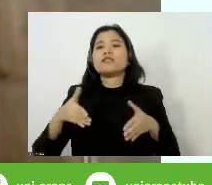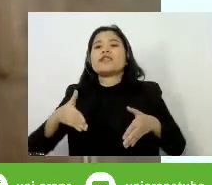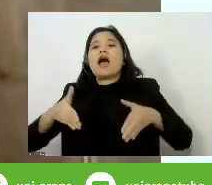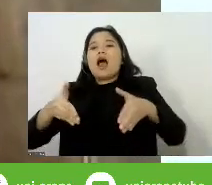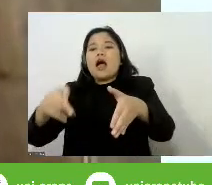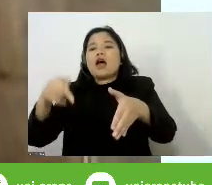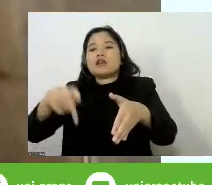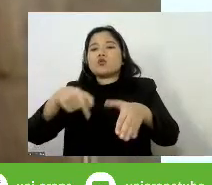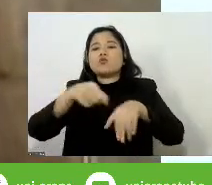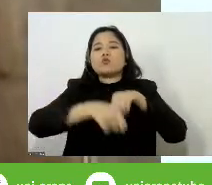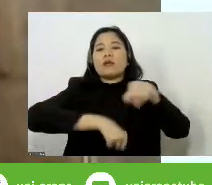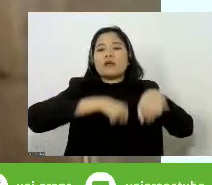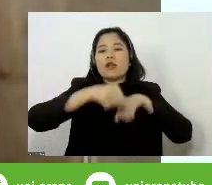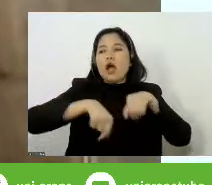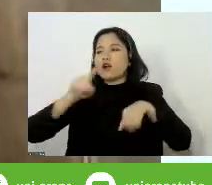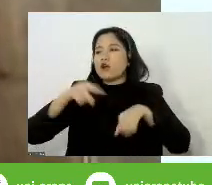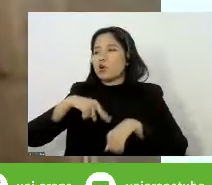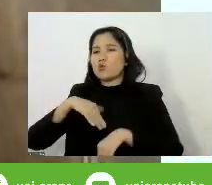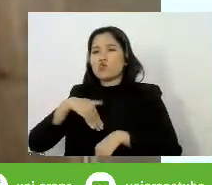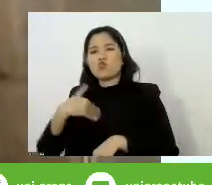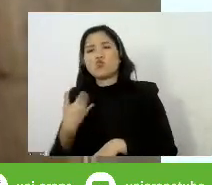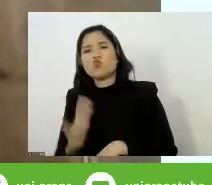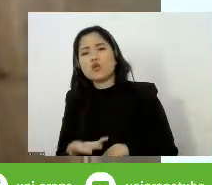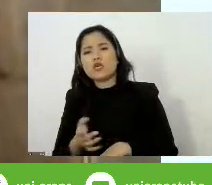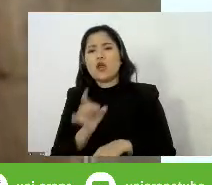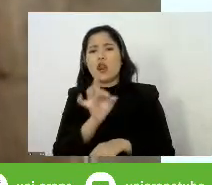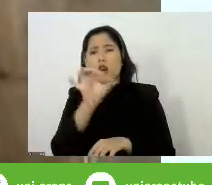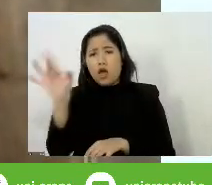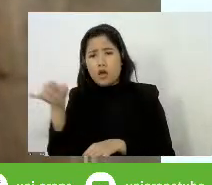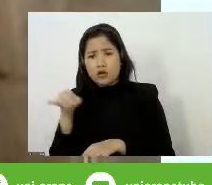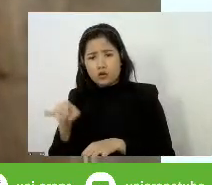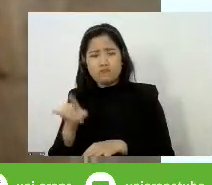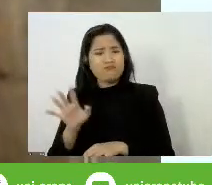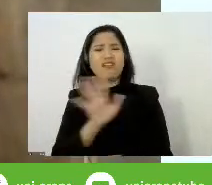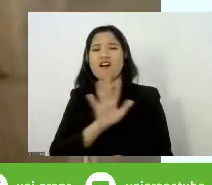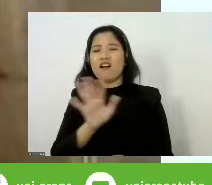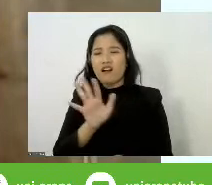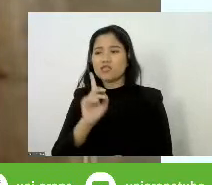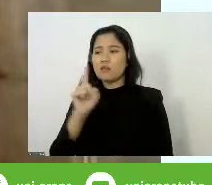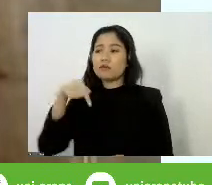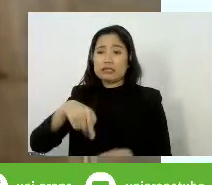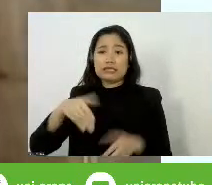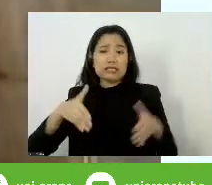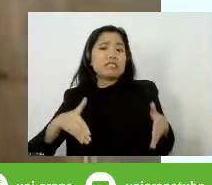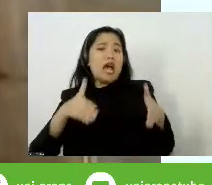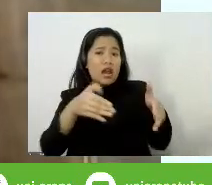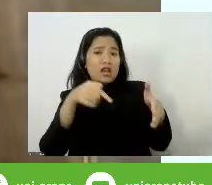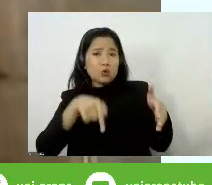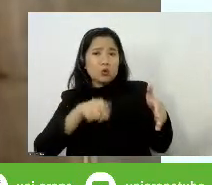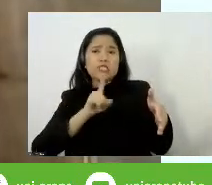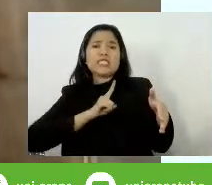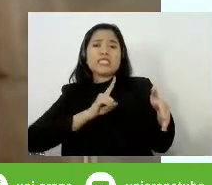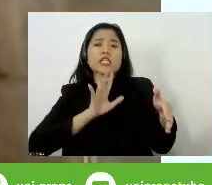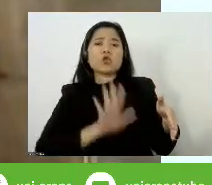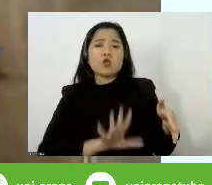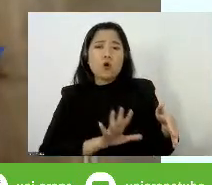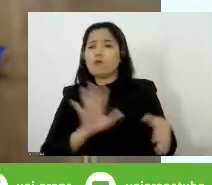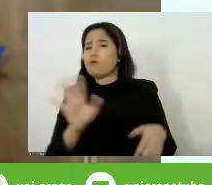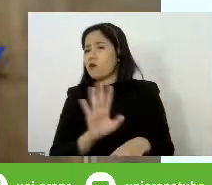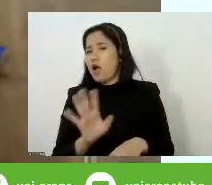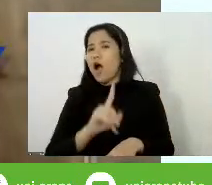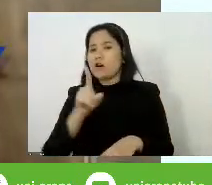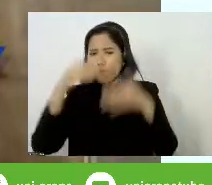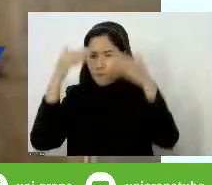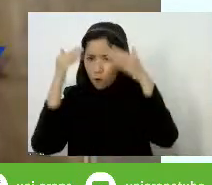menimbulkan kerugian-kerugian bagi pengendara yang lainnya karena kita di jalan raya tidak sendiri maka ada hal-hal yang harus